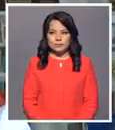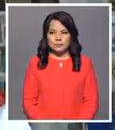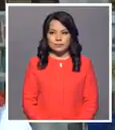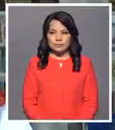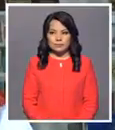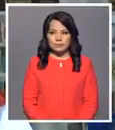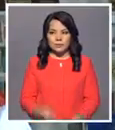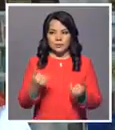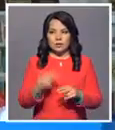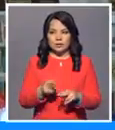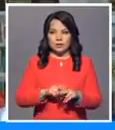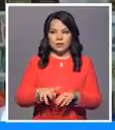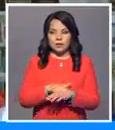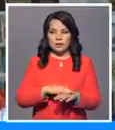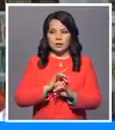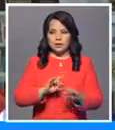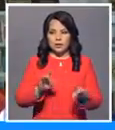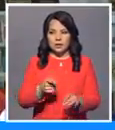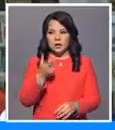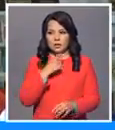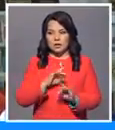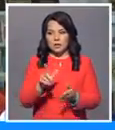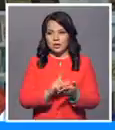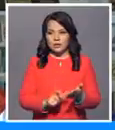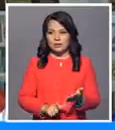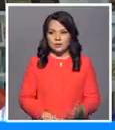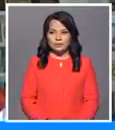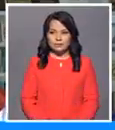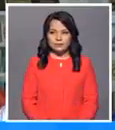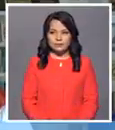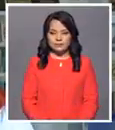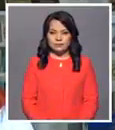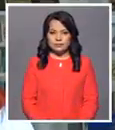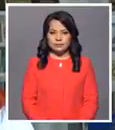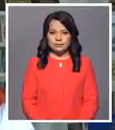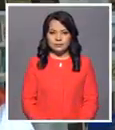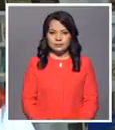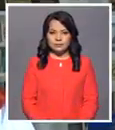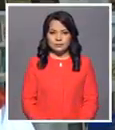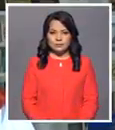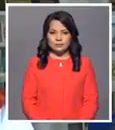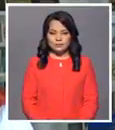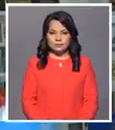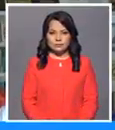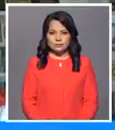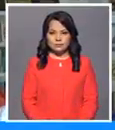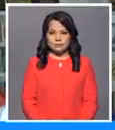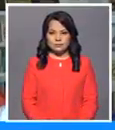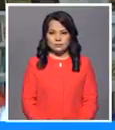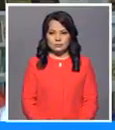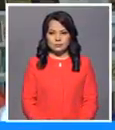сөздерін ескеріп жүрген кісі өзі де есті болады. Әр бір естілік жеке өзі